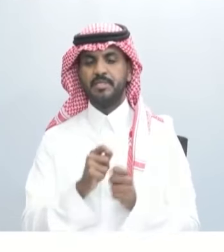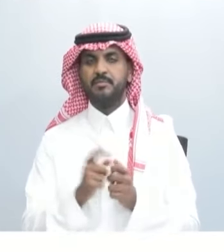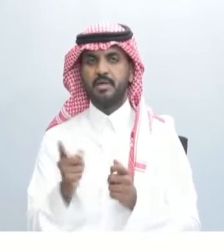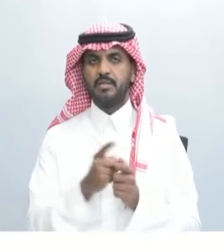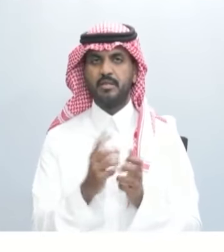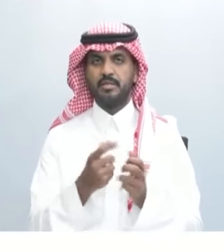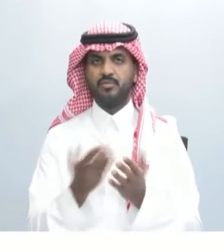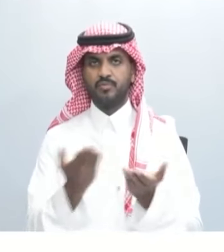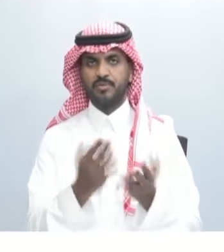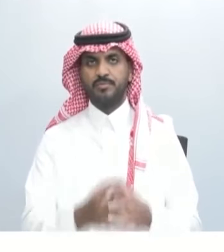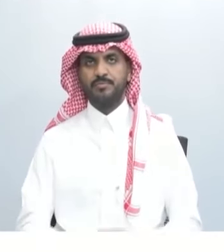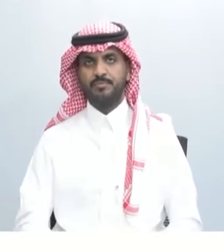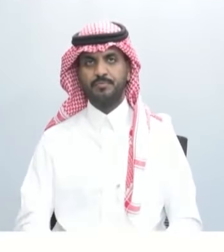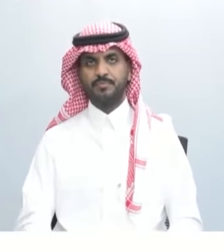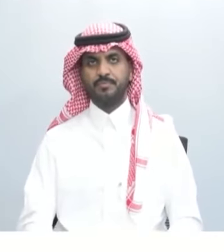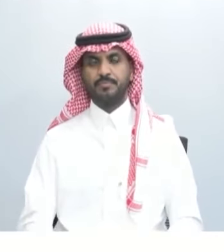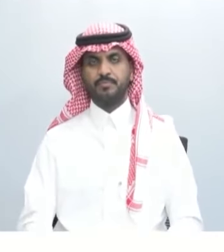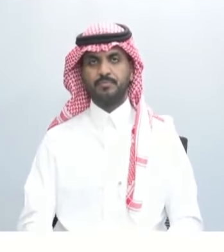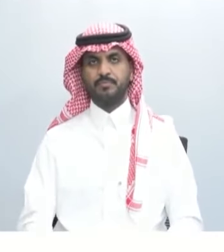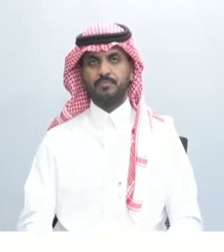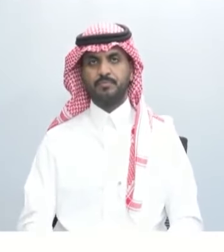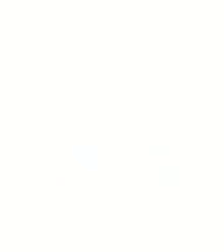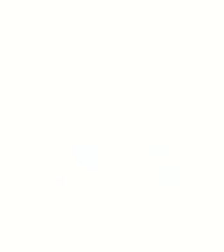خط الاعداد وتفضلوا يا مبدعين